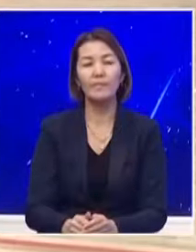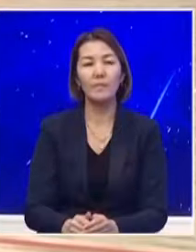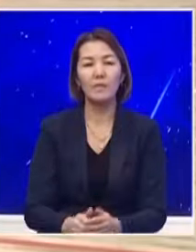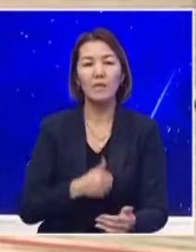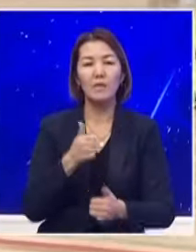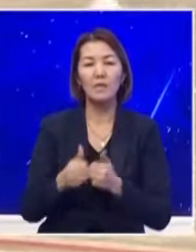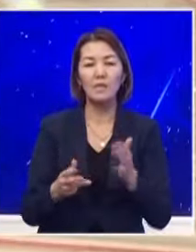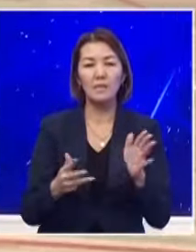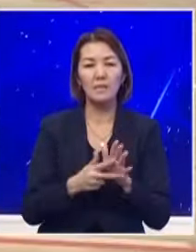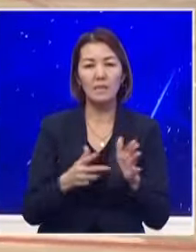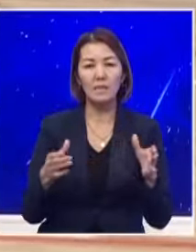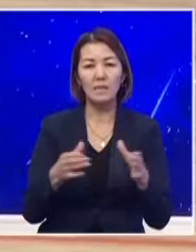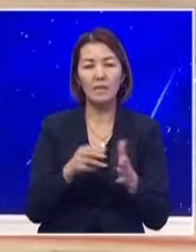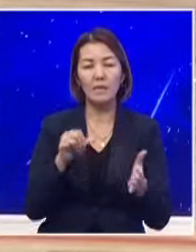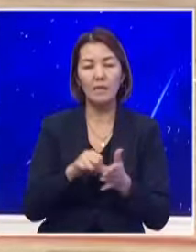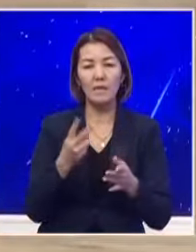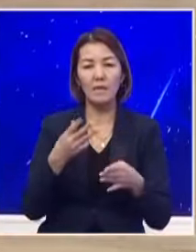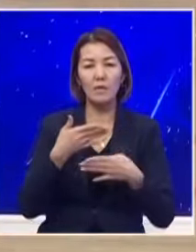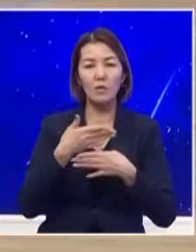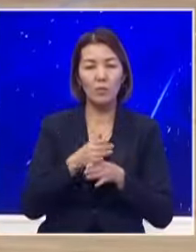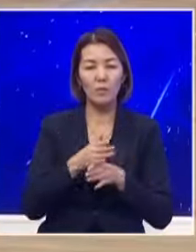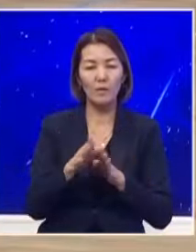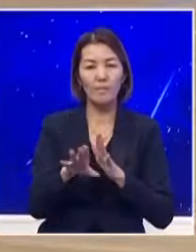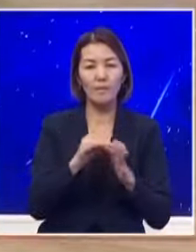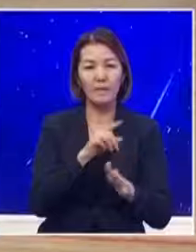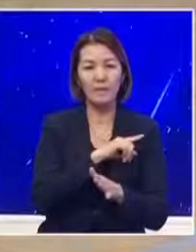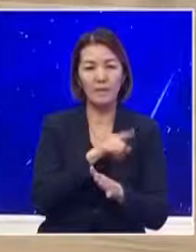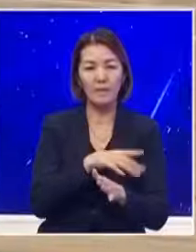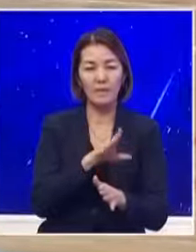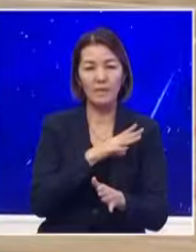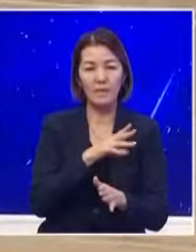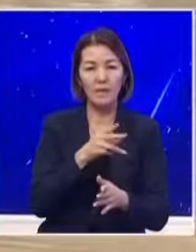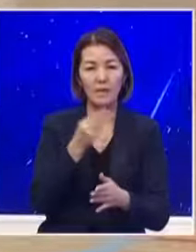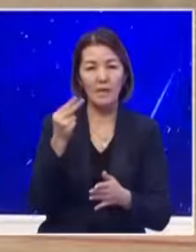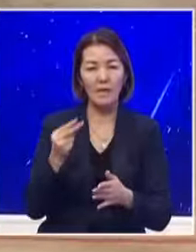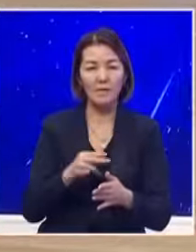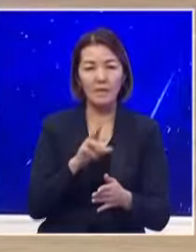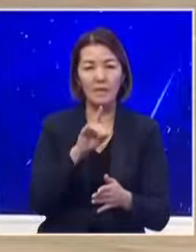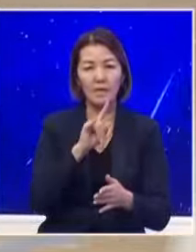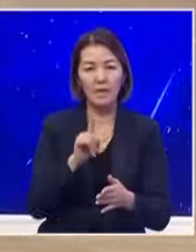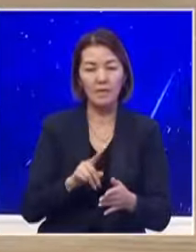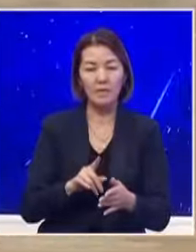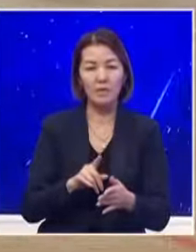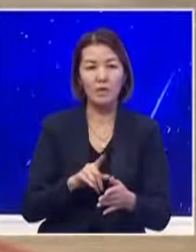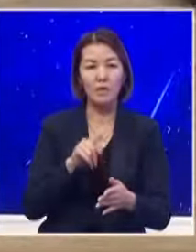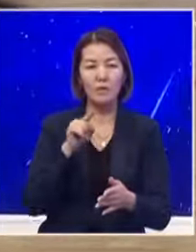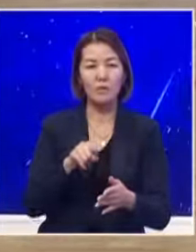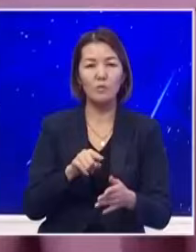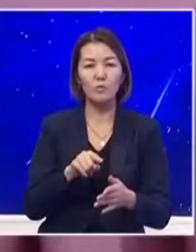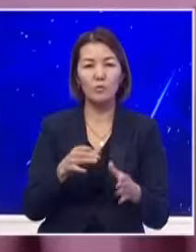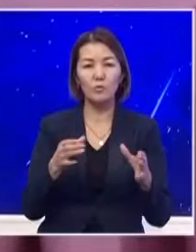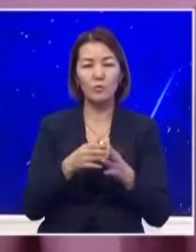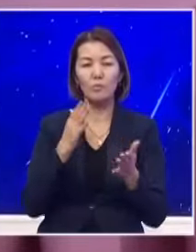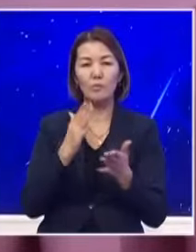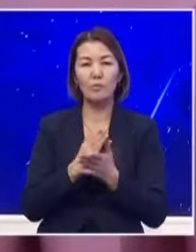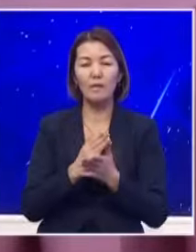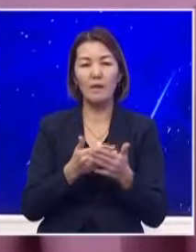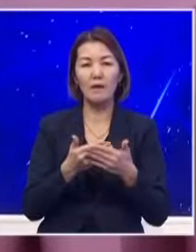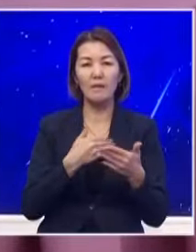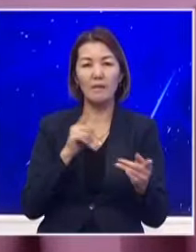8 команда келді. Олар өзара 2 топқа бөлініп, кіл мықтыны анықтады. Бұл тізімде астаналық қаз 365.кз ұжымы да бар. Олар алдын